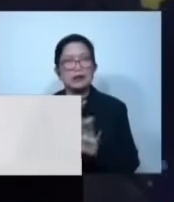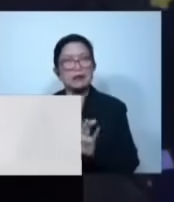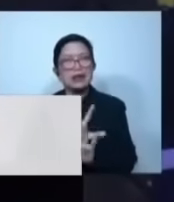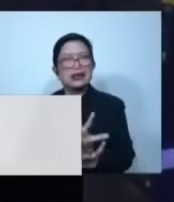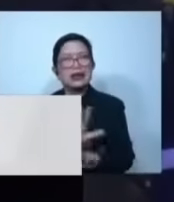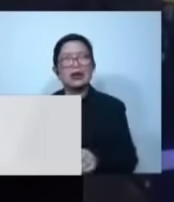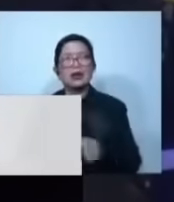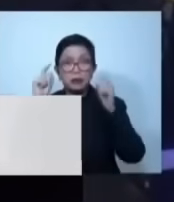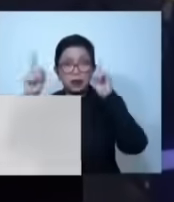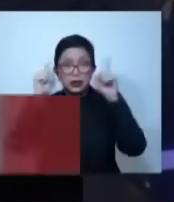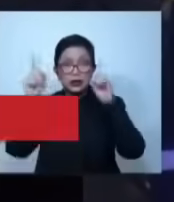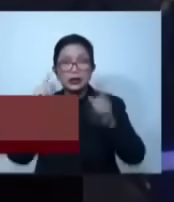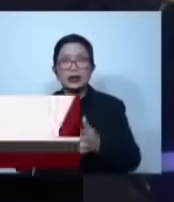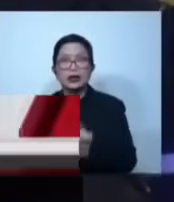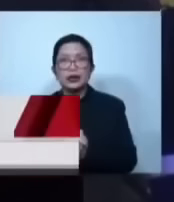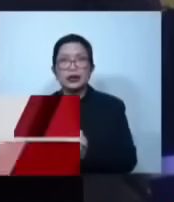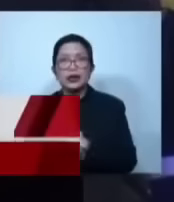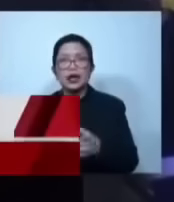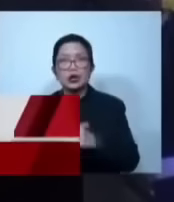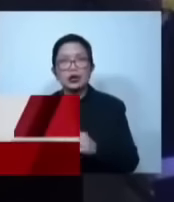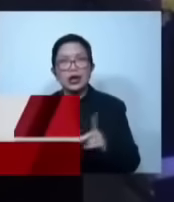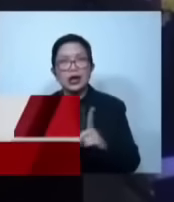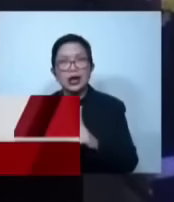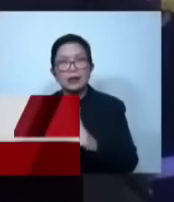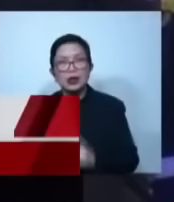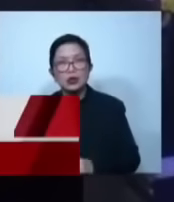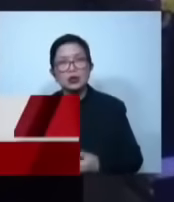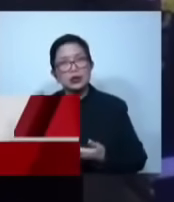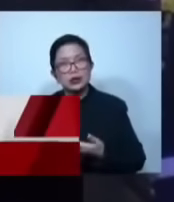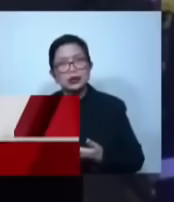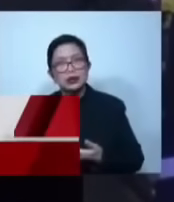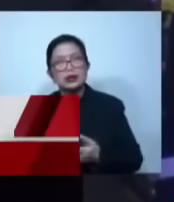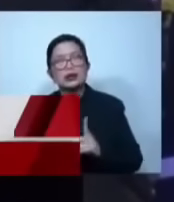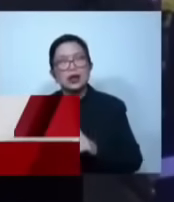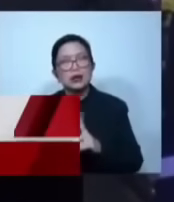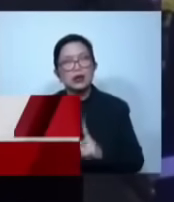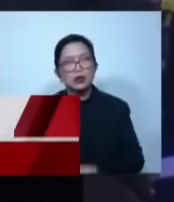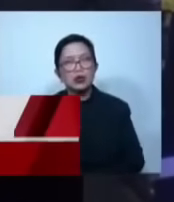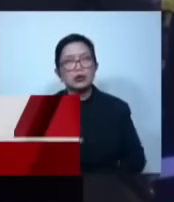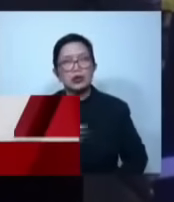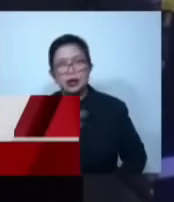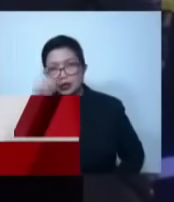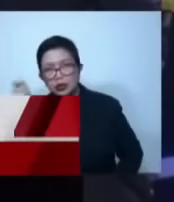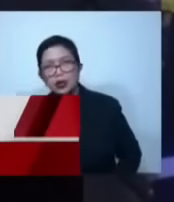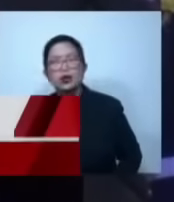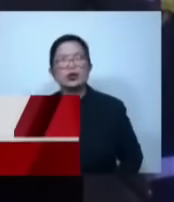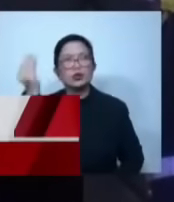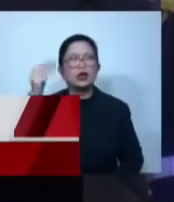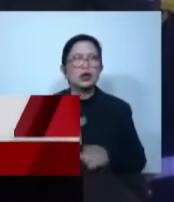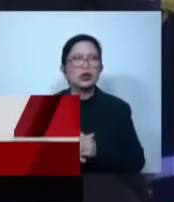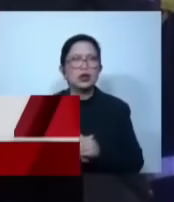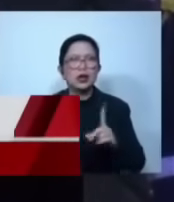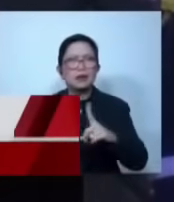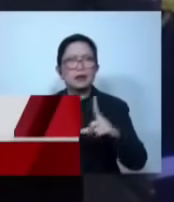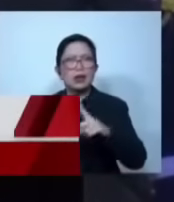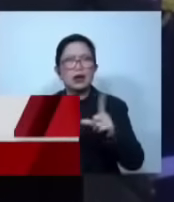yang saya hormati para anggota KPU beserta Sekjen KPU yang saya hormati ketua dan para anggota